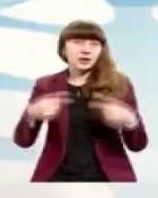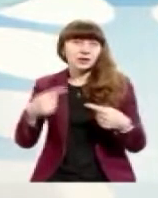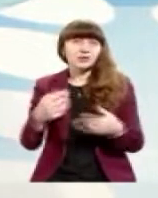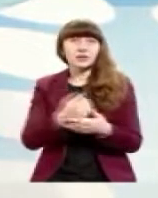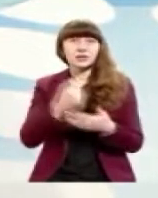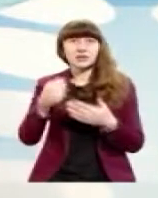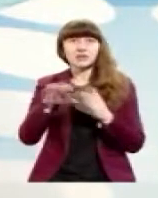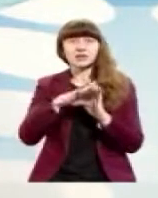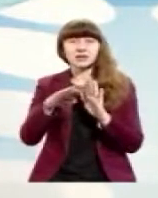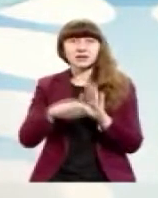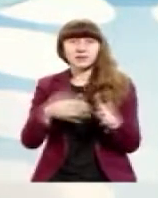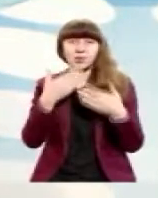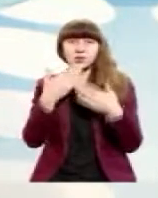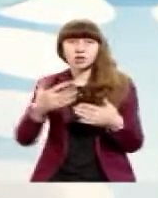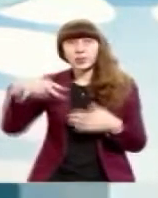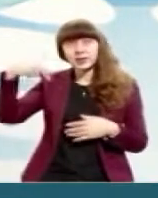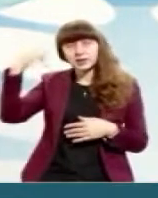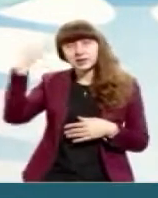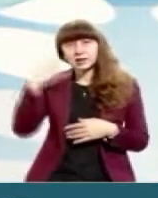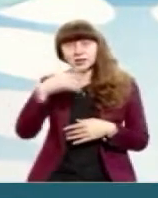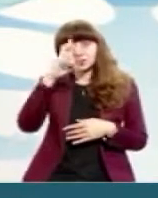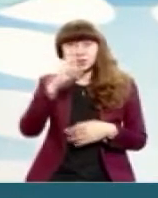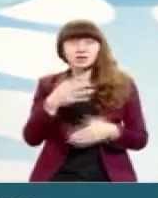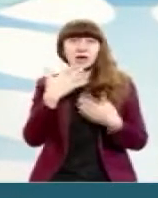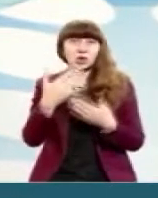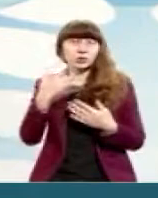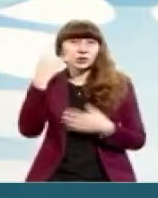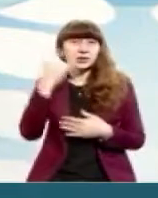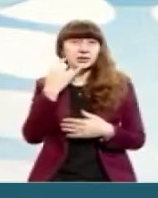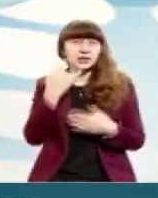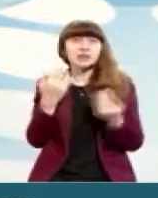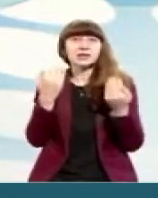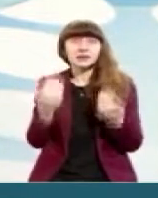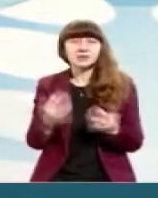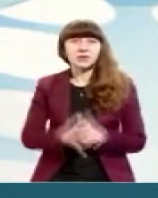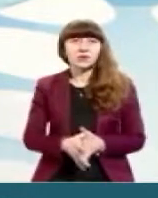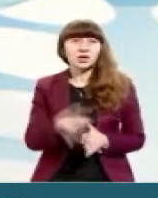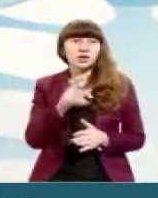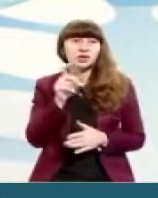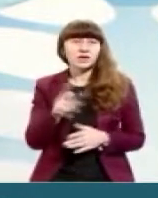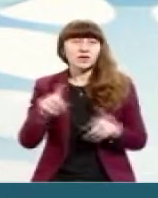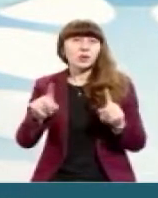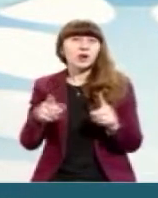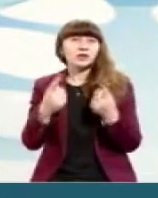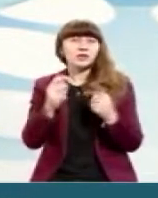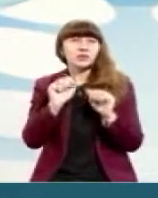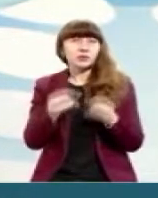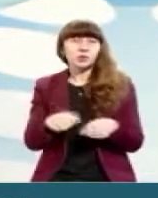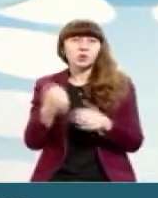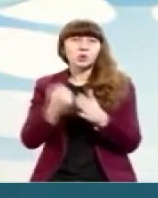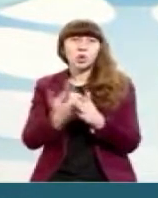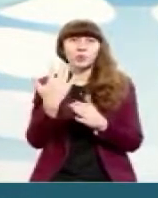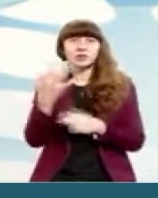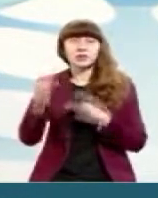тұрмыстық жанжалдарға байланысты бірқатар шараларды қолға алды. Бүгінгі күні отбасылық зорлық-зомбылыққа байланысты азаматты 5 тәулікке дейін қамауға